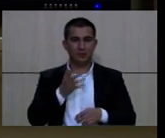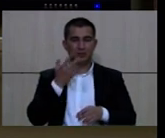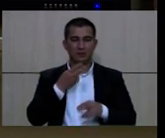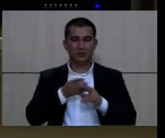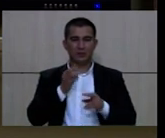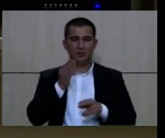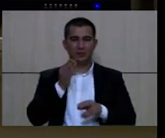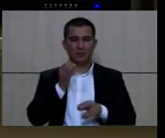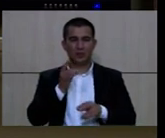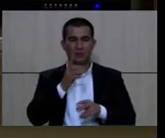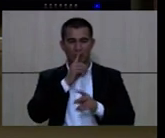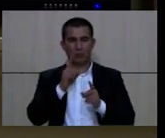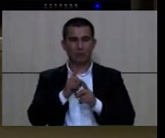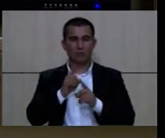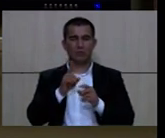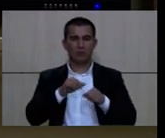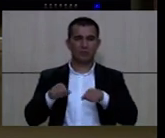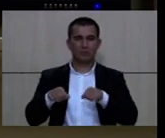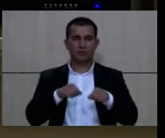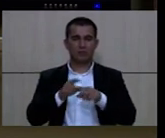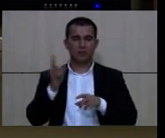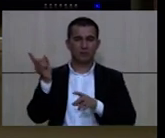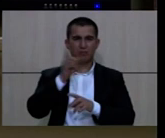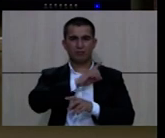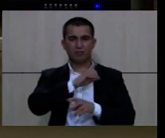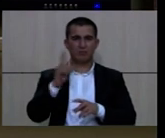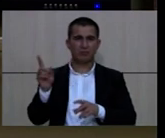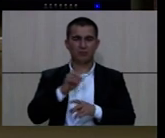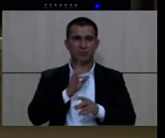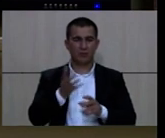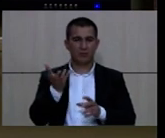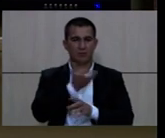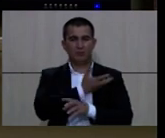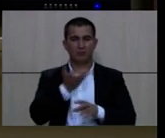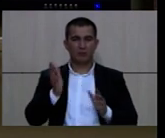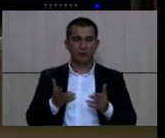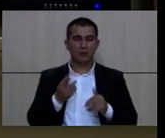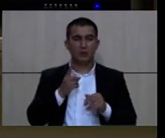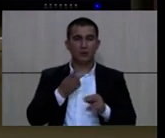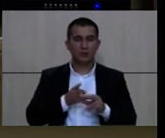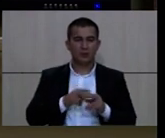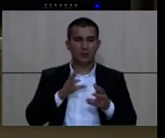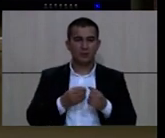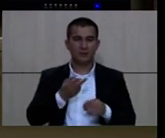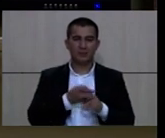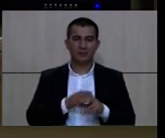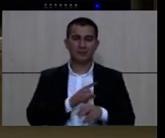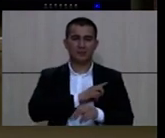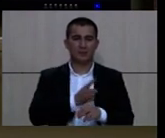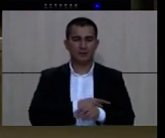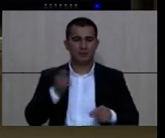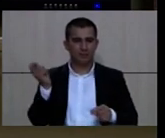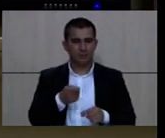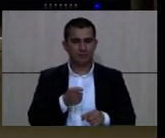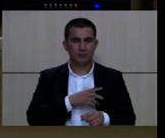uzoqroq masofaga borib kelganini kuzatamiz. Bunga nima sabab bo'ladi? Barakalla, demak, biz kuch bilan bunga ta'sir